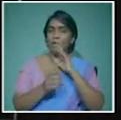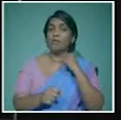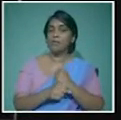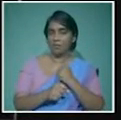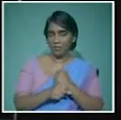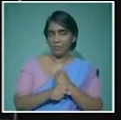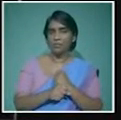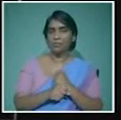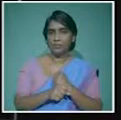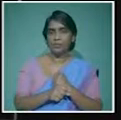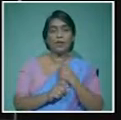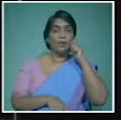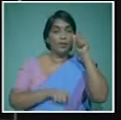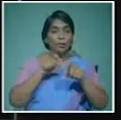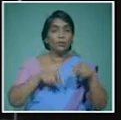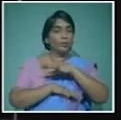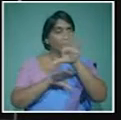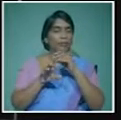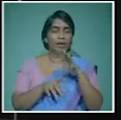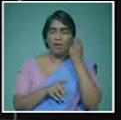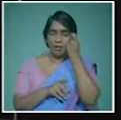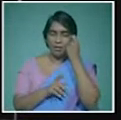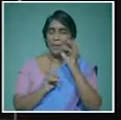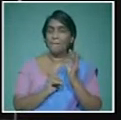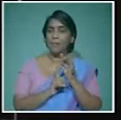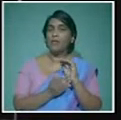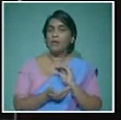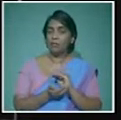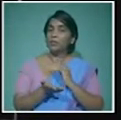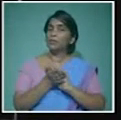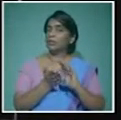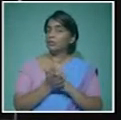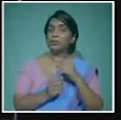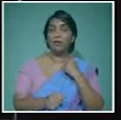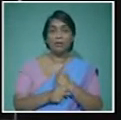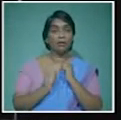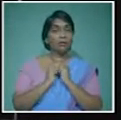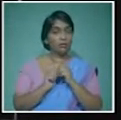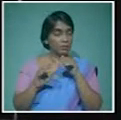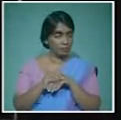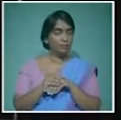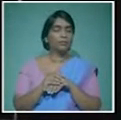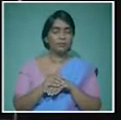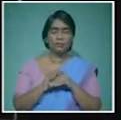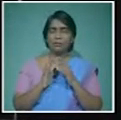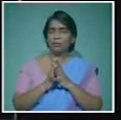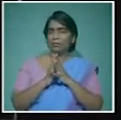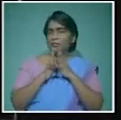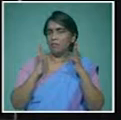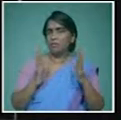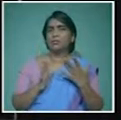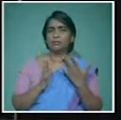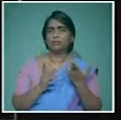බැවින්ම ජනතාව අතර තිබෙන මතය තමයි පෞද්ගලික අංශයේ සේවාවන්ට වඩා රාජ්‍ය අංශයේ සේවාවන්වල ඉතාමත් පසුගාමී